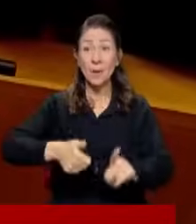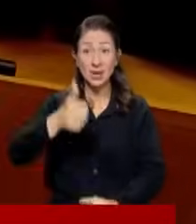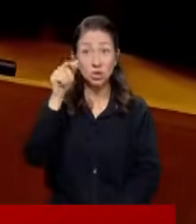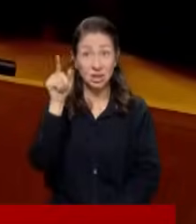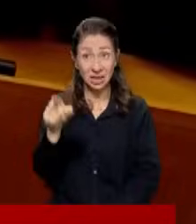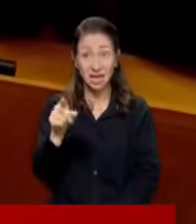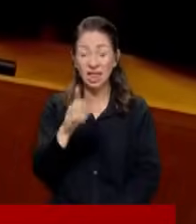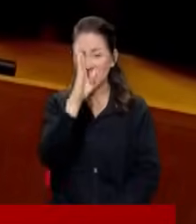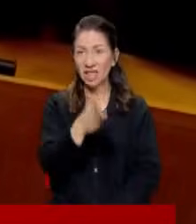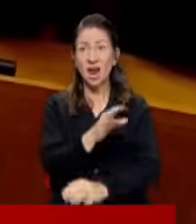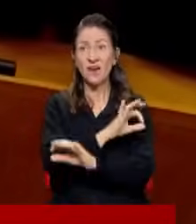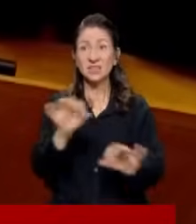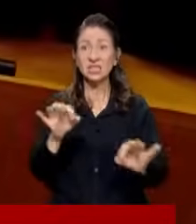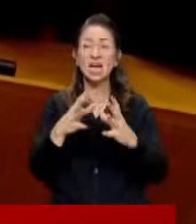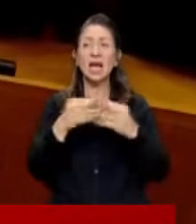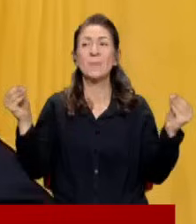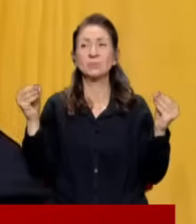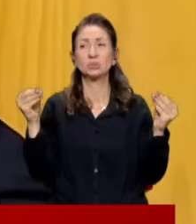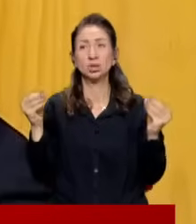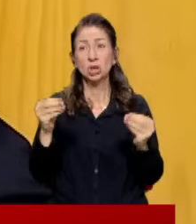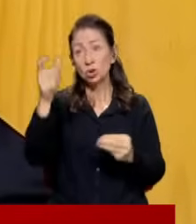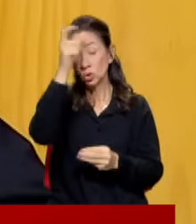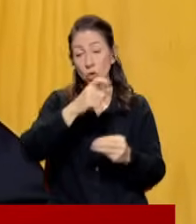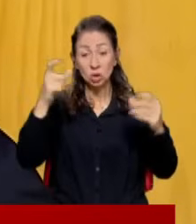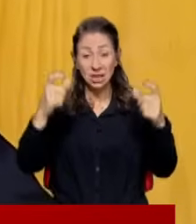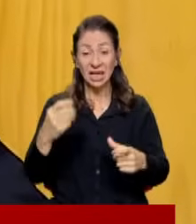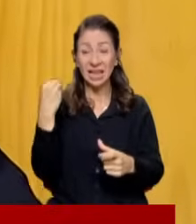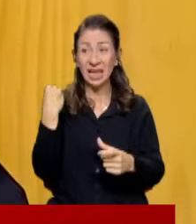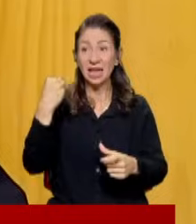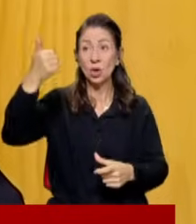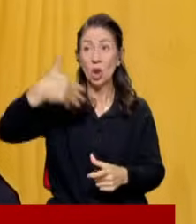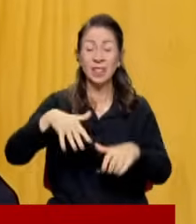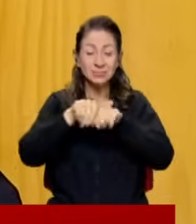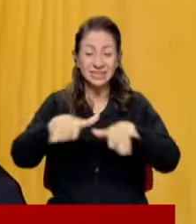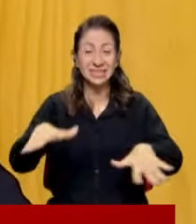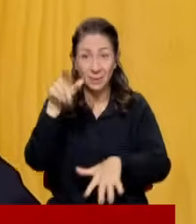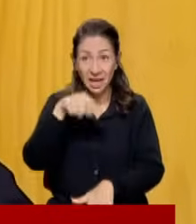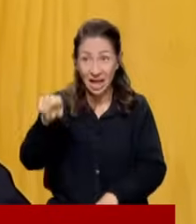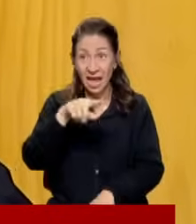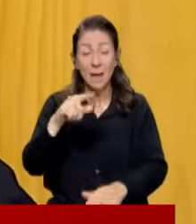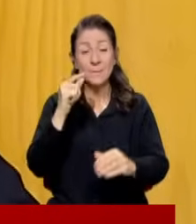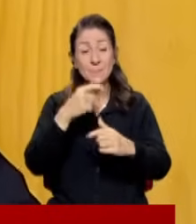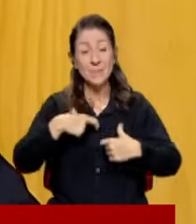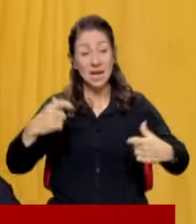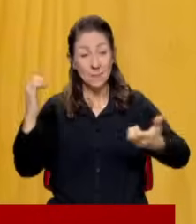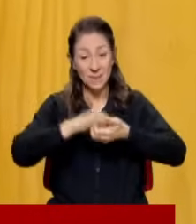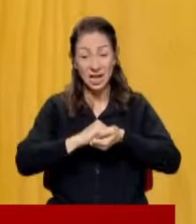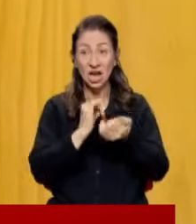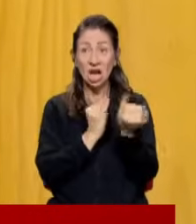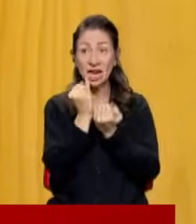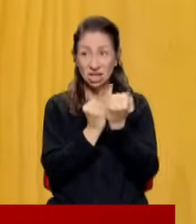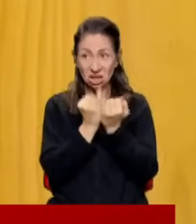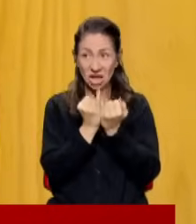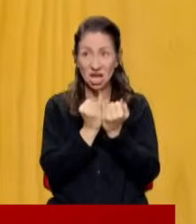başkanı tarafsızlığını kaybetmiş, Türkiye'nin yeni yönetim sistemiyle milli birlik ve